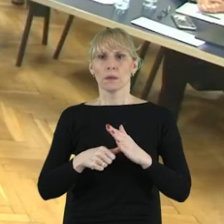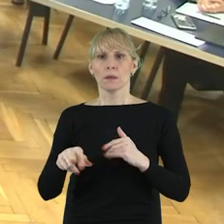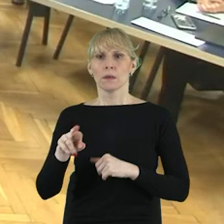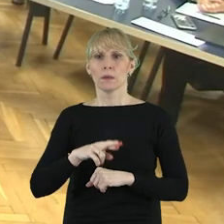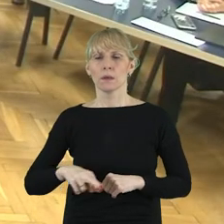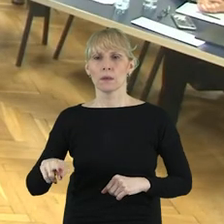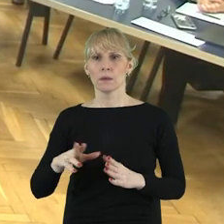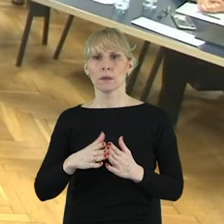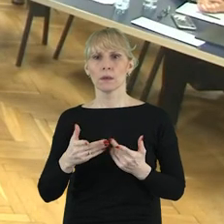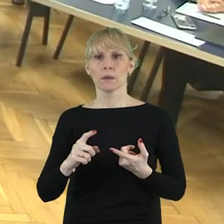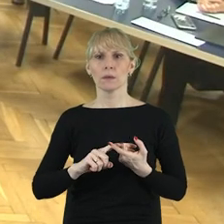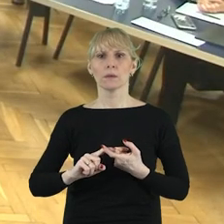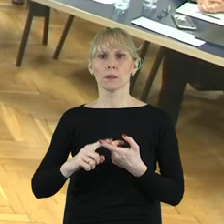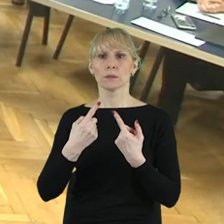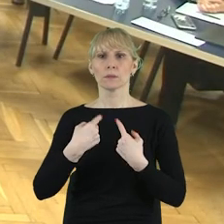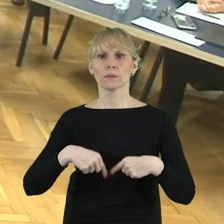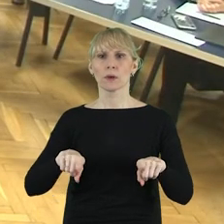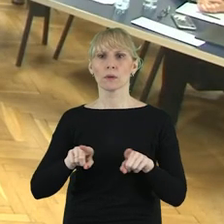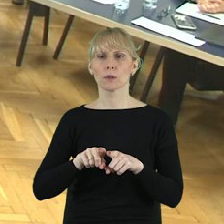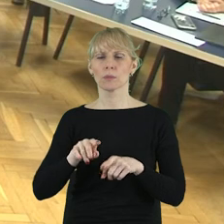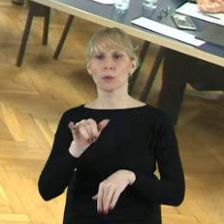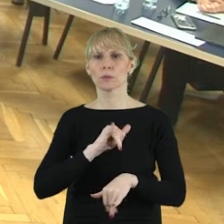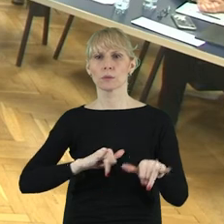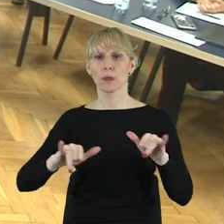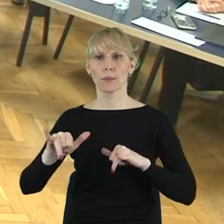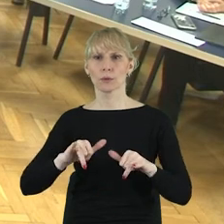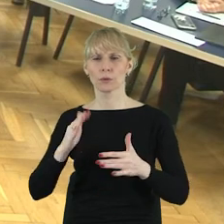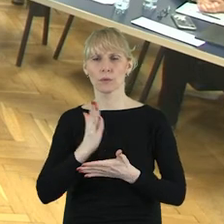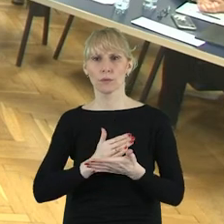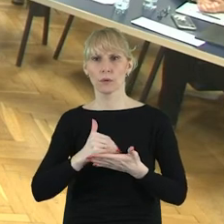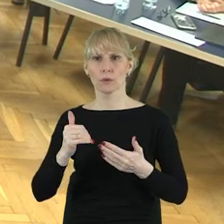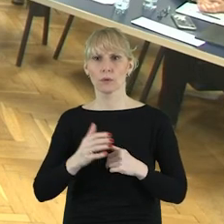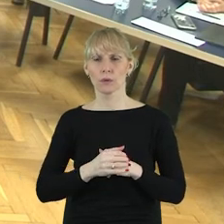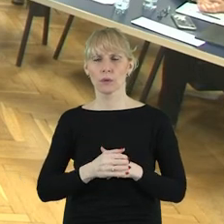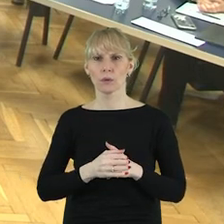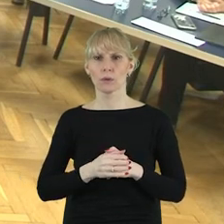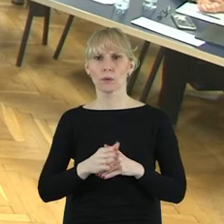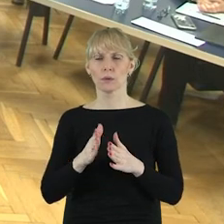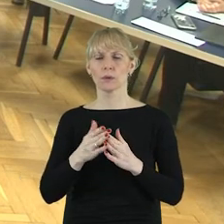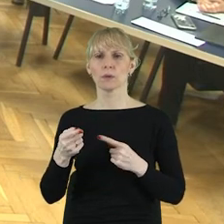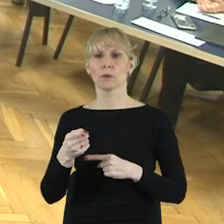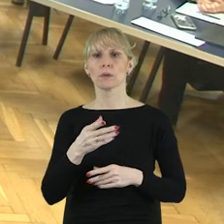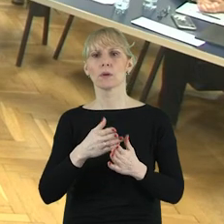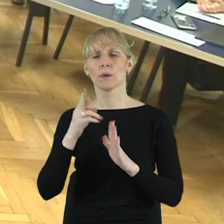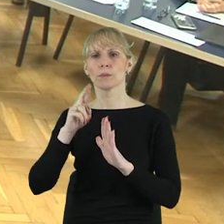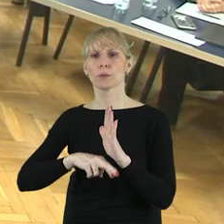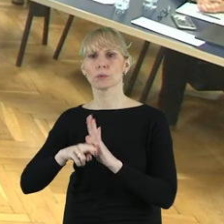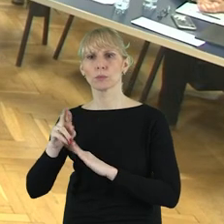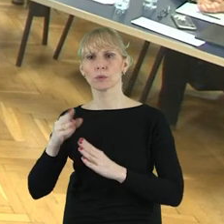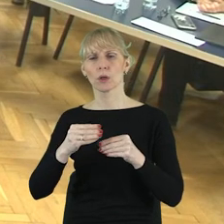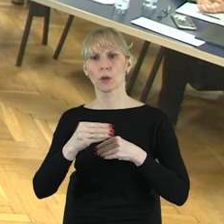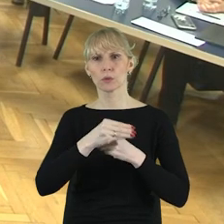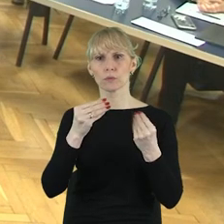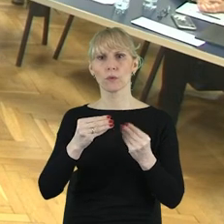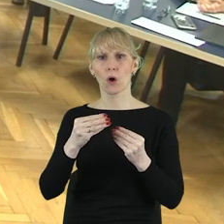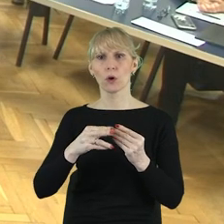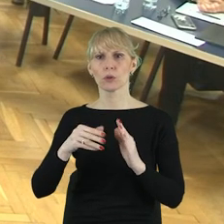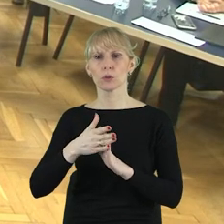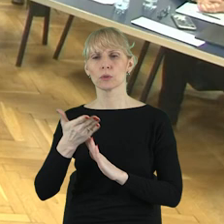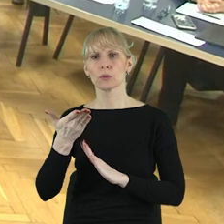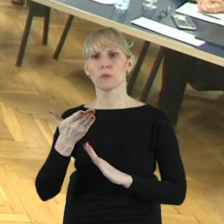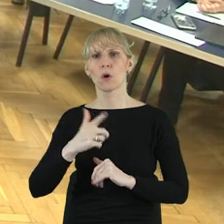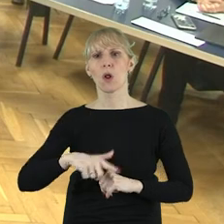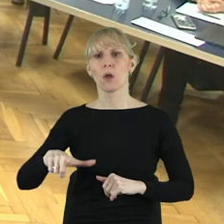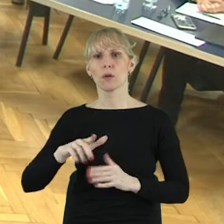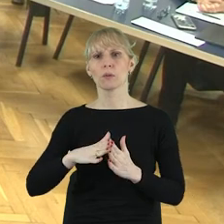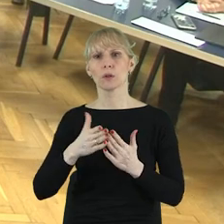szanowni państwo radni. W związku z wykonywaniem przez samorząd województwa łódzkiego jako instytucji pośredniczącej na podstawie przepisów rozwoju lokalnych z udziałem